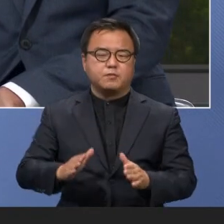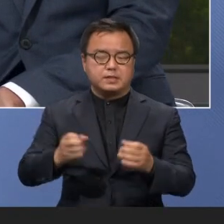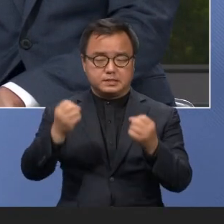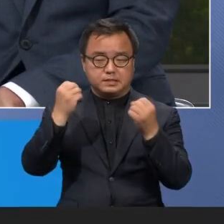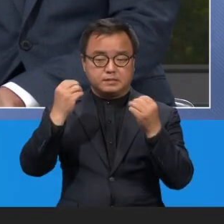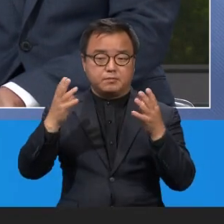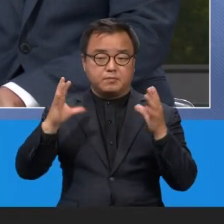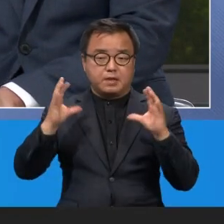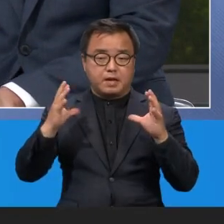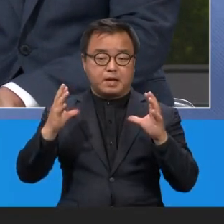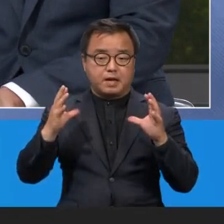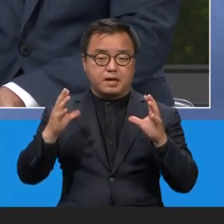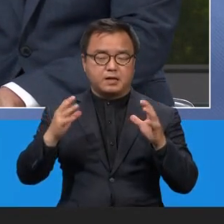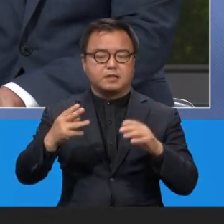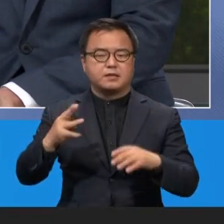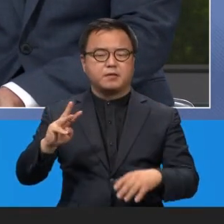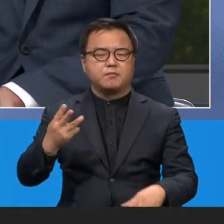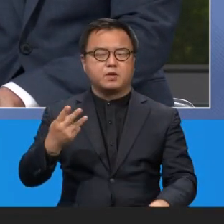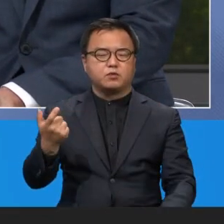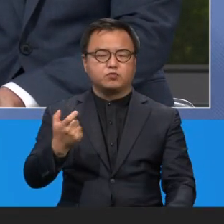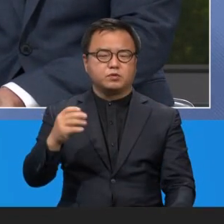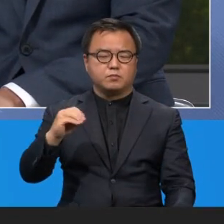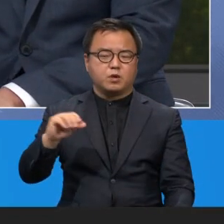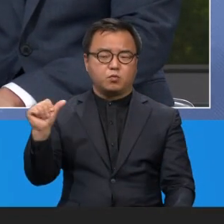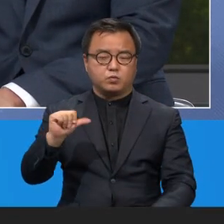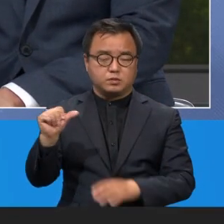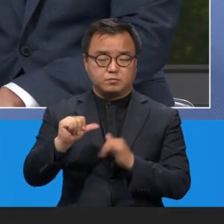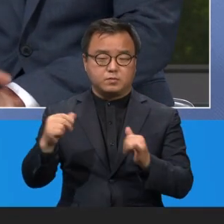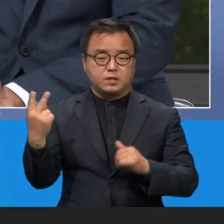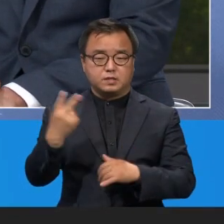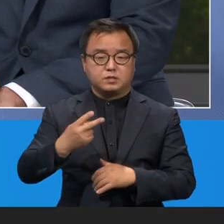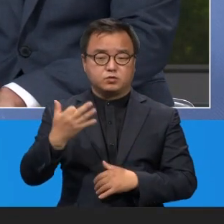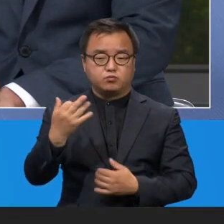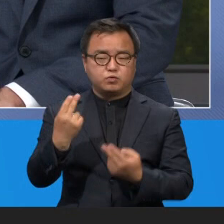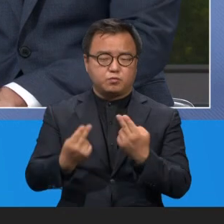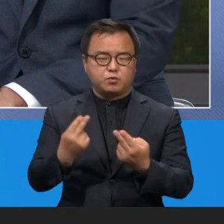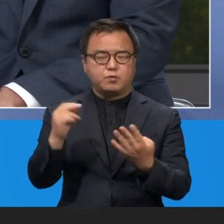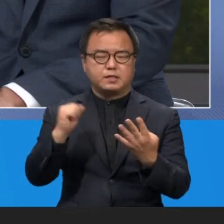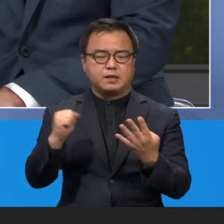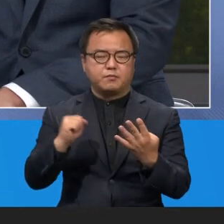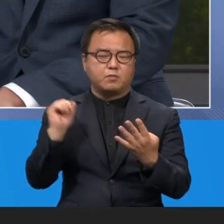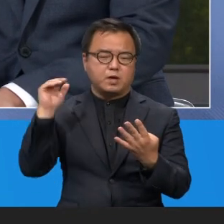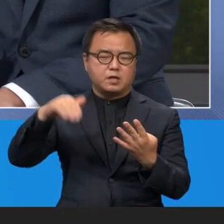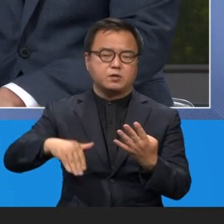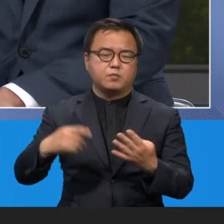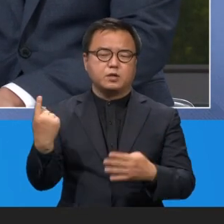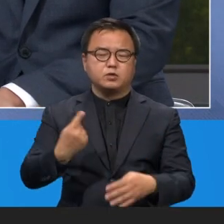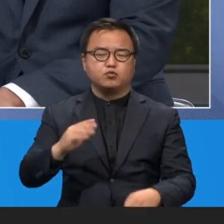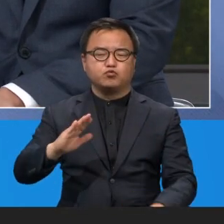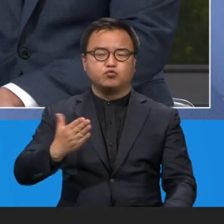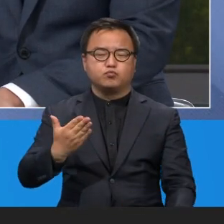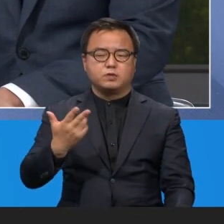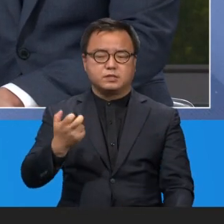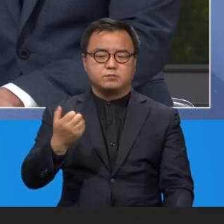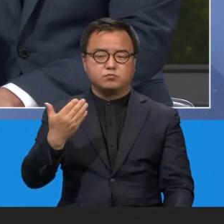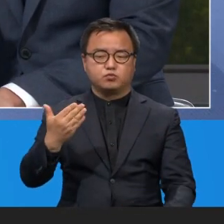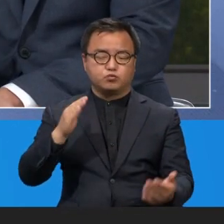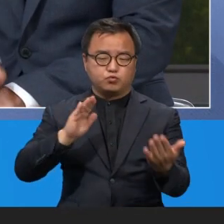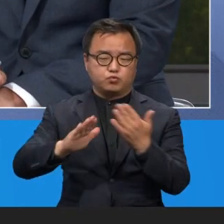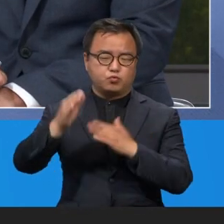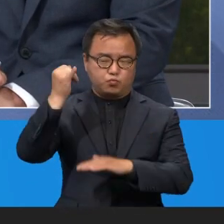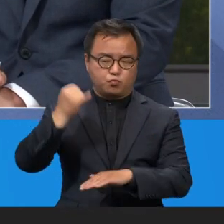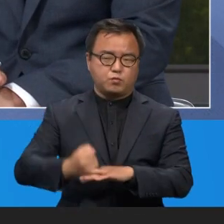360만 5000여 명으로 2019년 보다 4% 나 떨어졌습니다 1979년 이후 가장